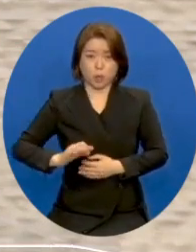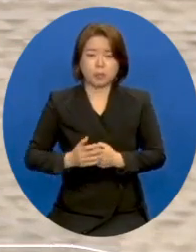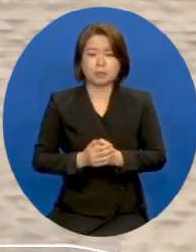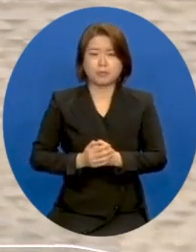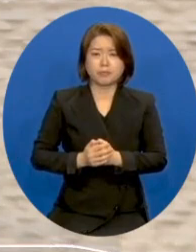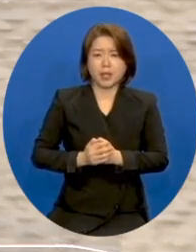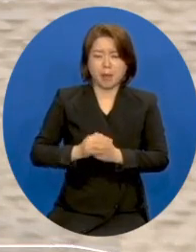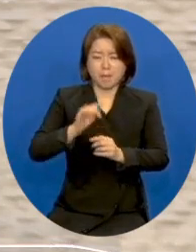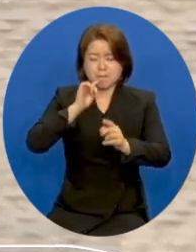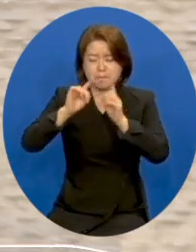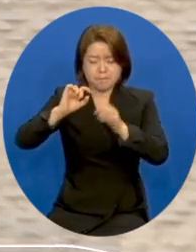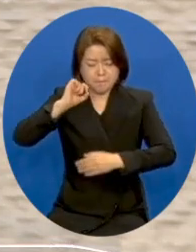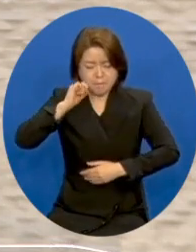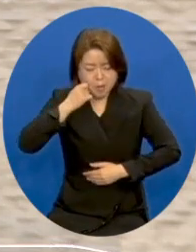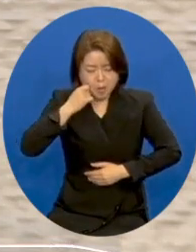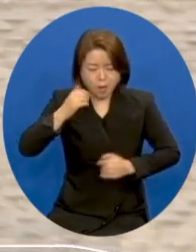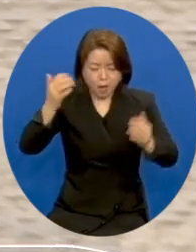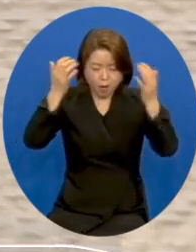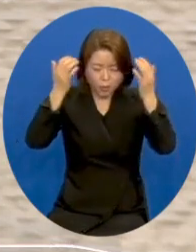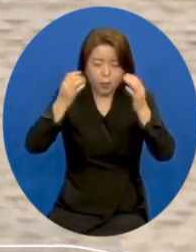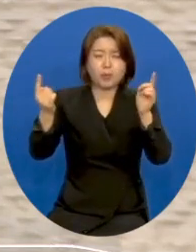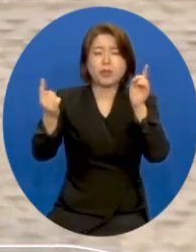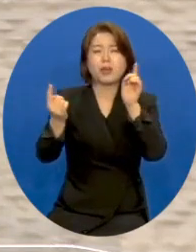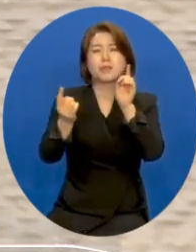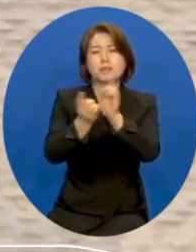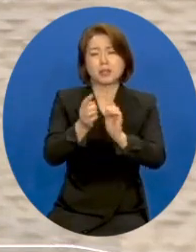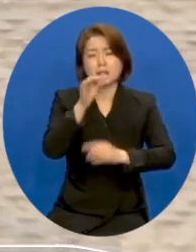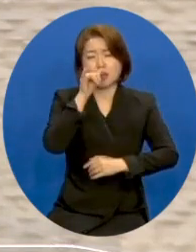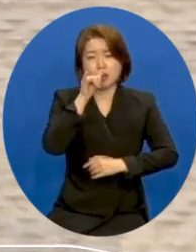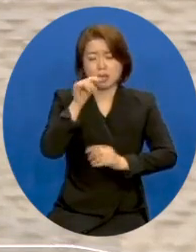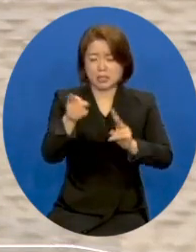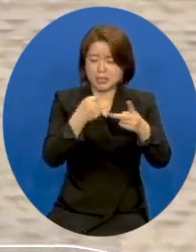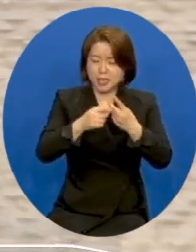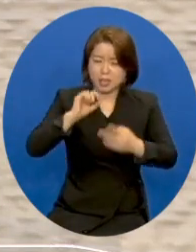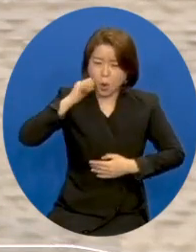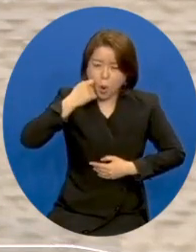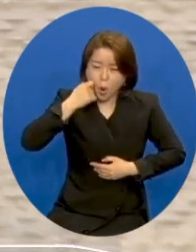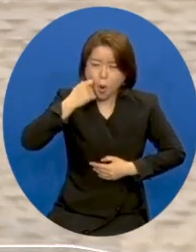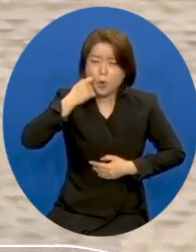말할 수 없는 고난을 겪었습니다. 이해할 수 없는 고난이었습니다.